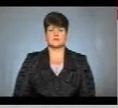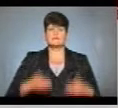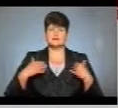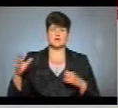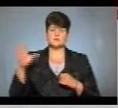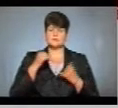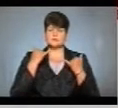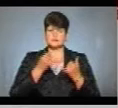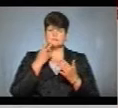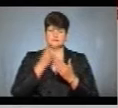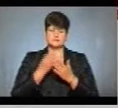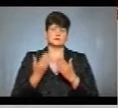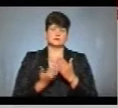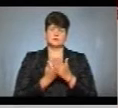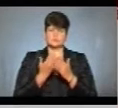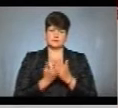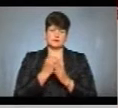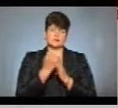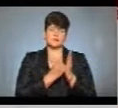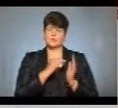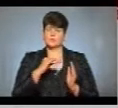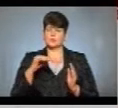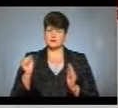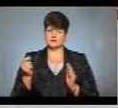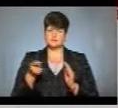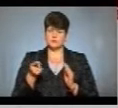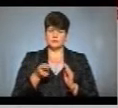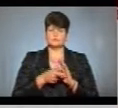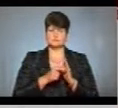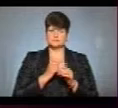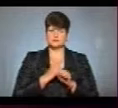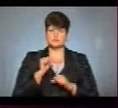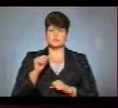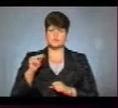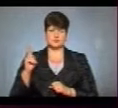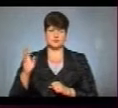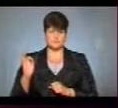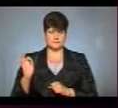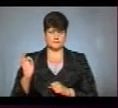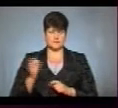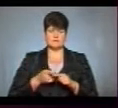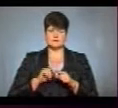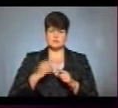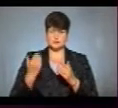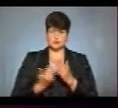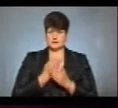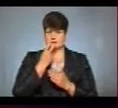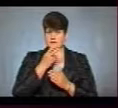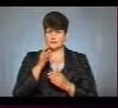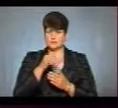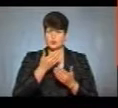Вітаю всіх, хто зараз з нами. Новини в ефірі телеканалу ЮА Тернопіль. У студії Анастасія Чечко. І у цьому випуску дивіться про